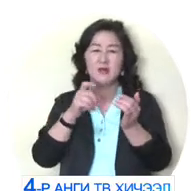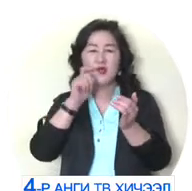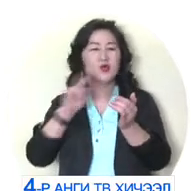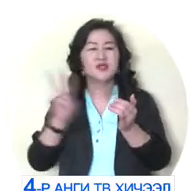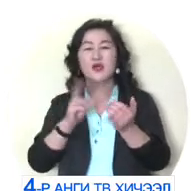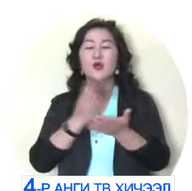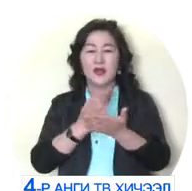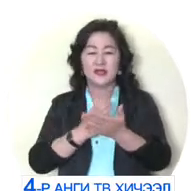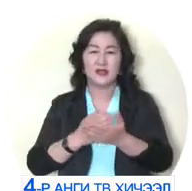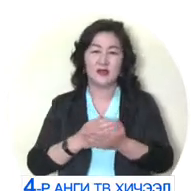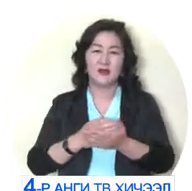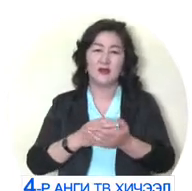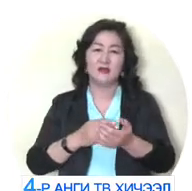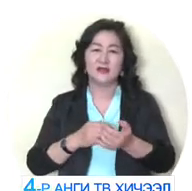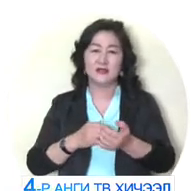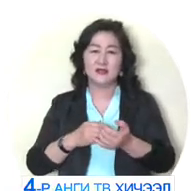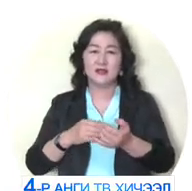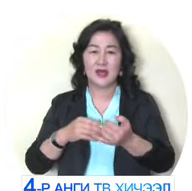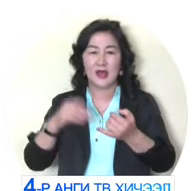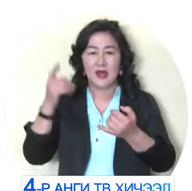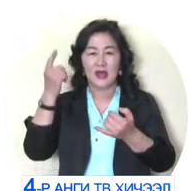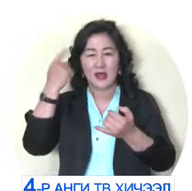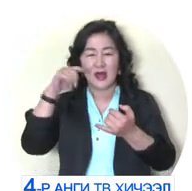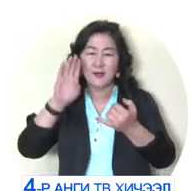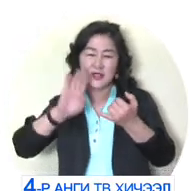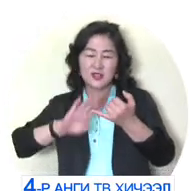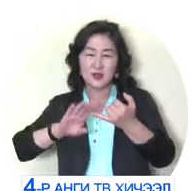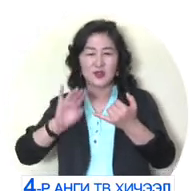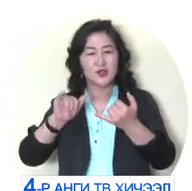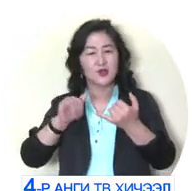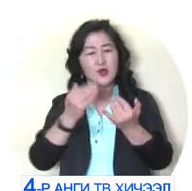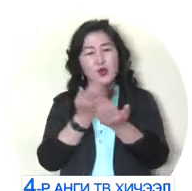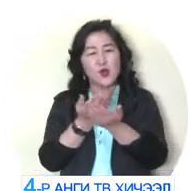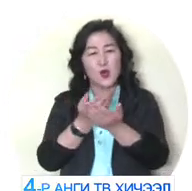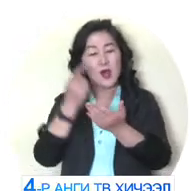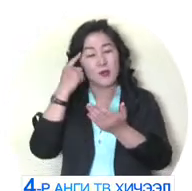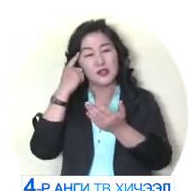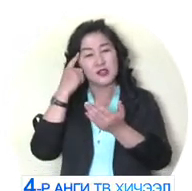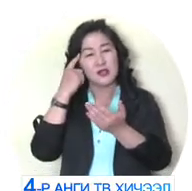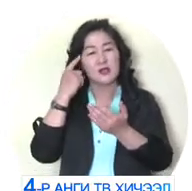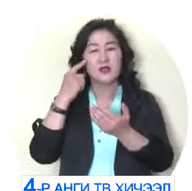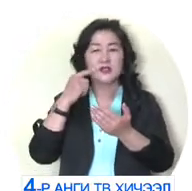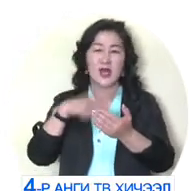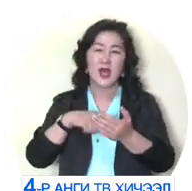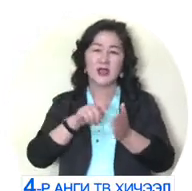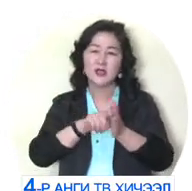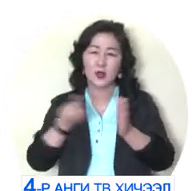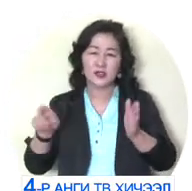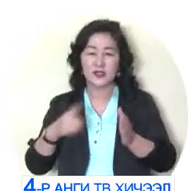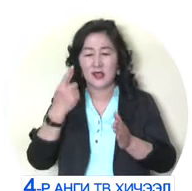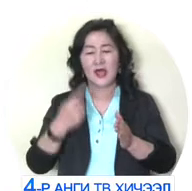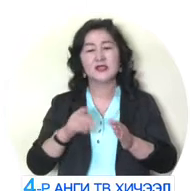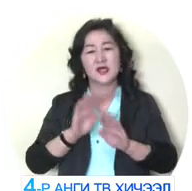Хамгийн сүүлд юу гуйхаа бодож гин. Энэ бүх үед ганцаараа байснаа